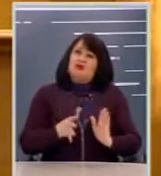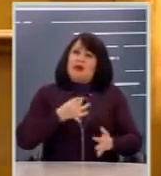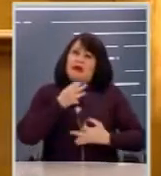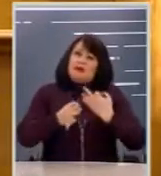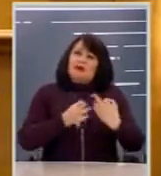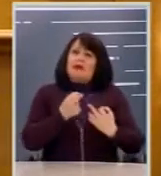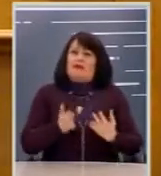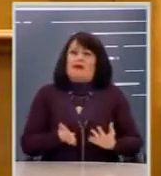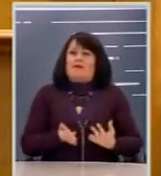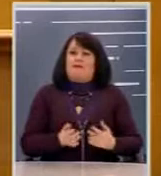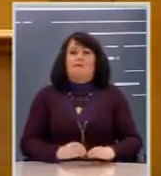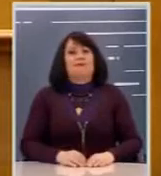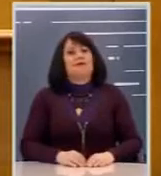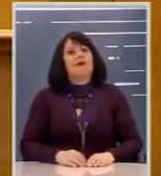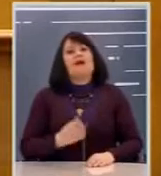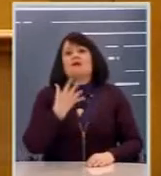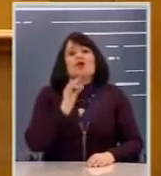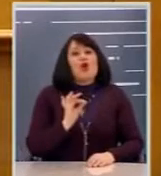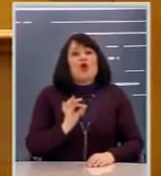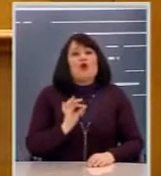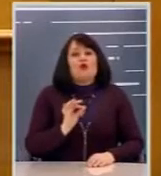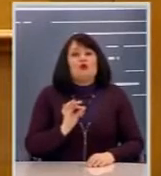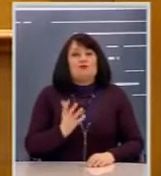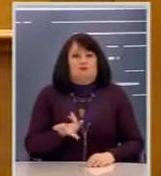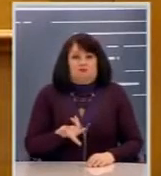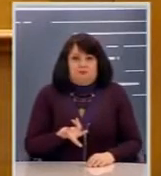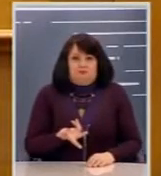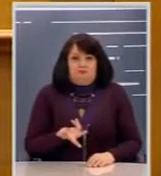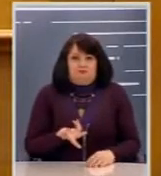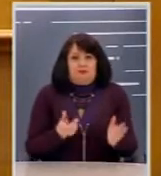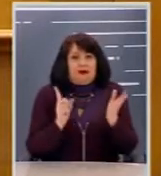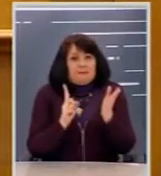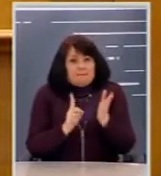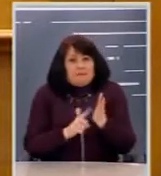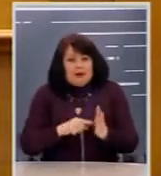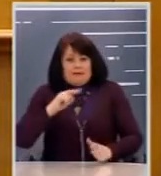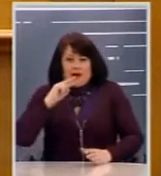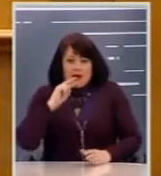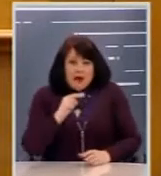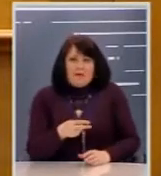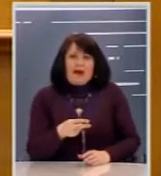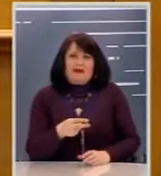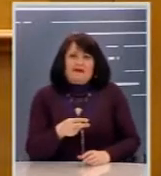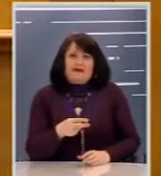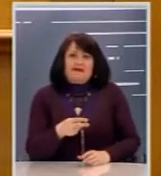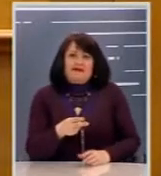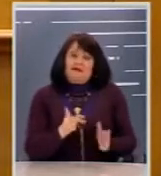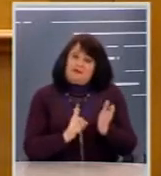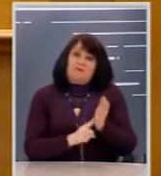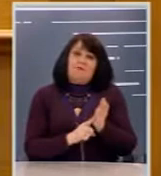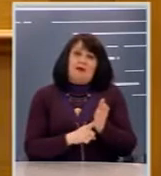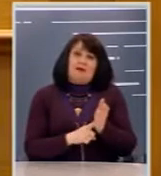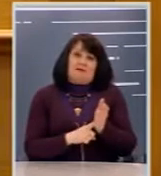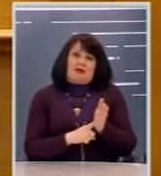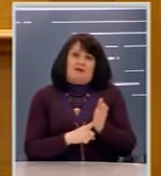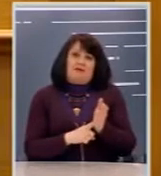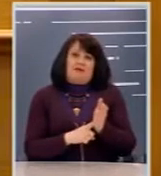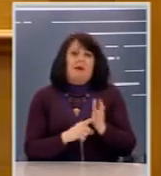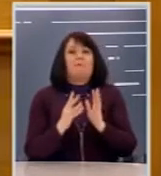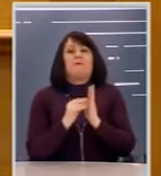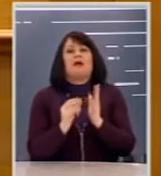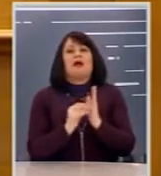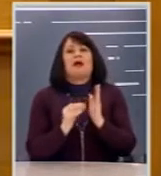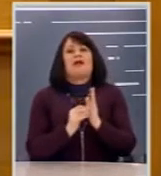Γιατί δεν υπάρχει απάντηση και πρέπει να δοθεί απάντηση, κυρίες και κύριοι βουλευτές, για παράδειγμα